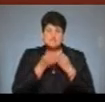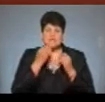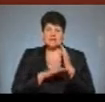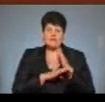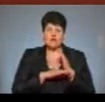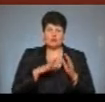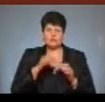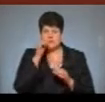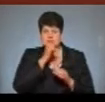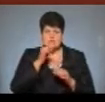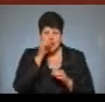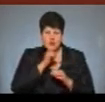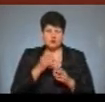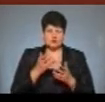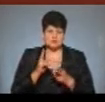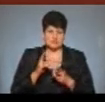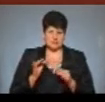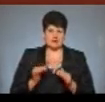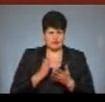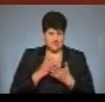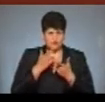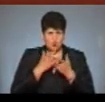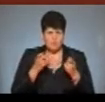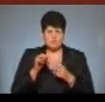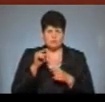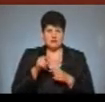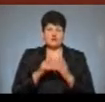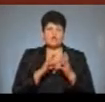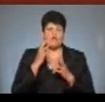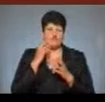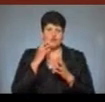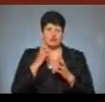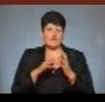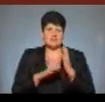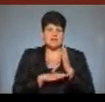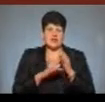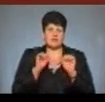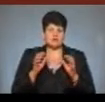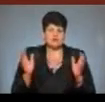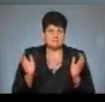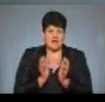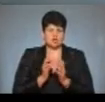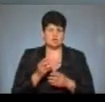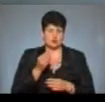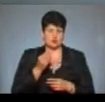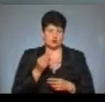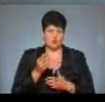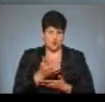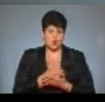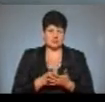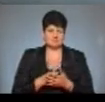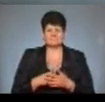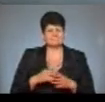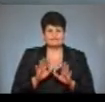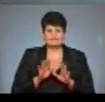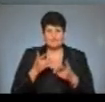дерев були заморозки, чи є інформація про те, що фруктові дерева може бути менший урожай? Такої інформації немає. Ну